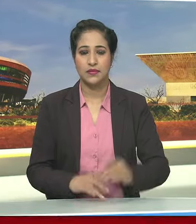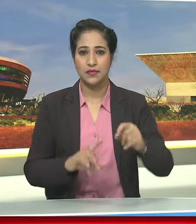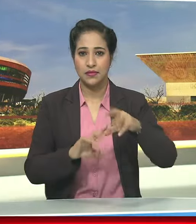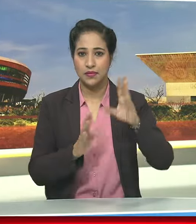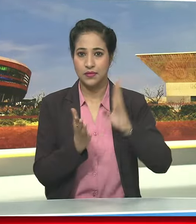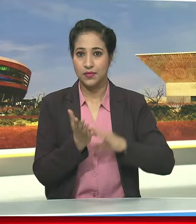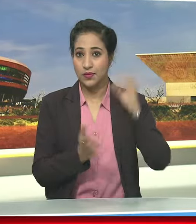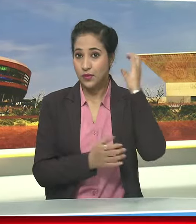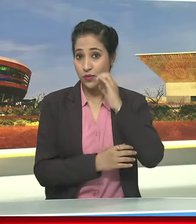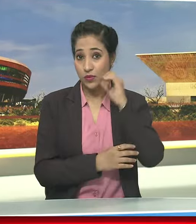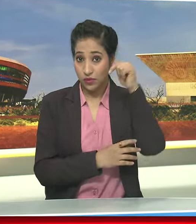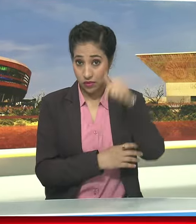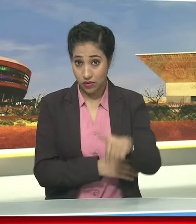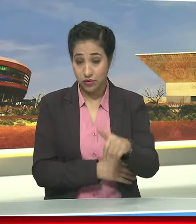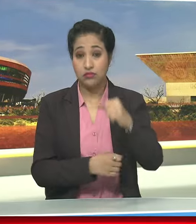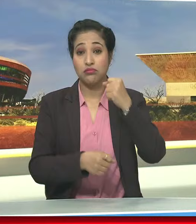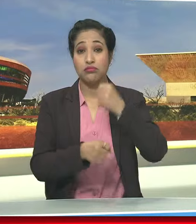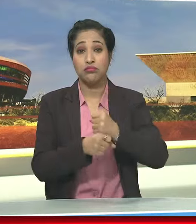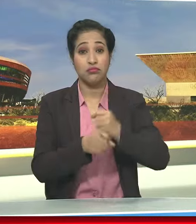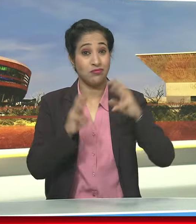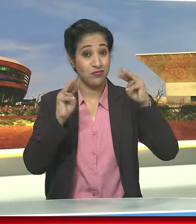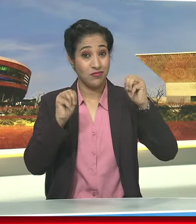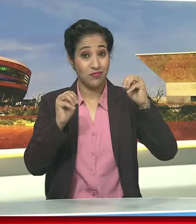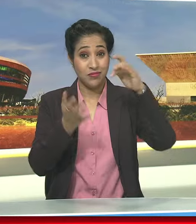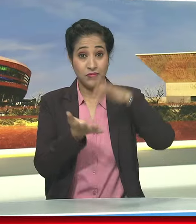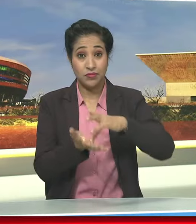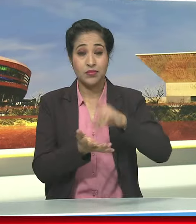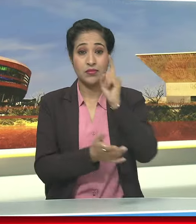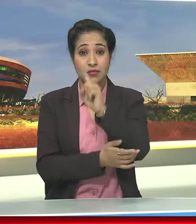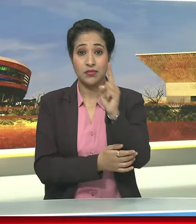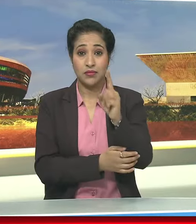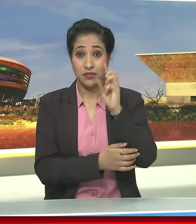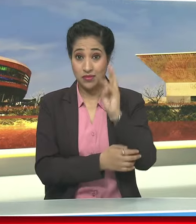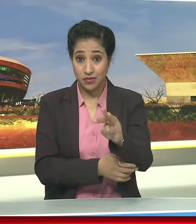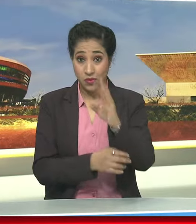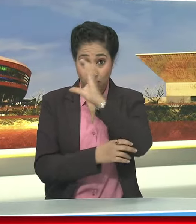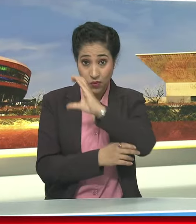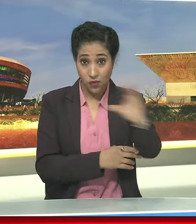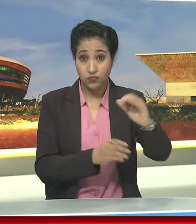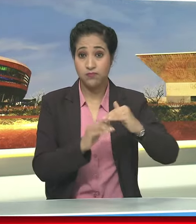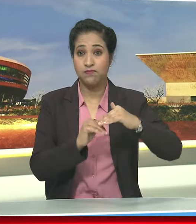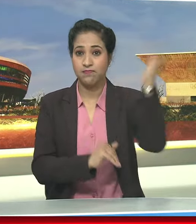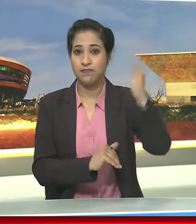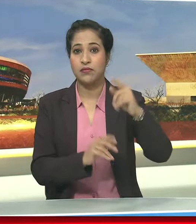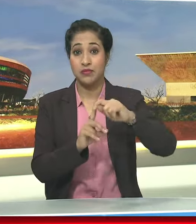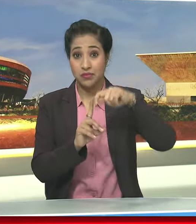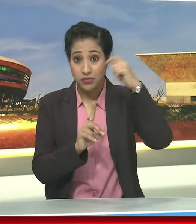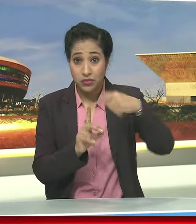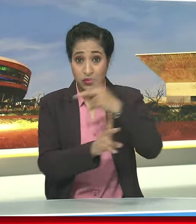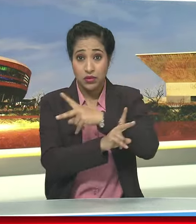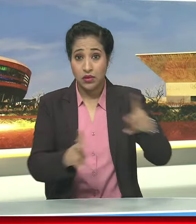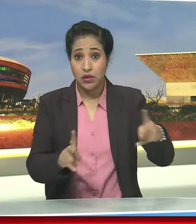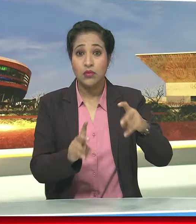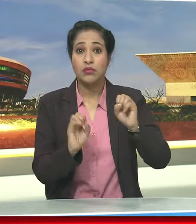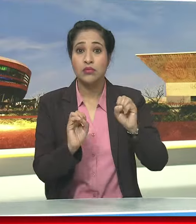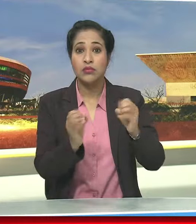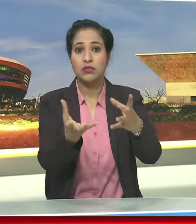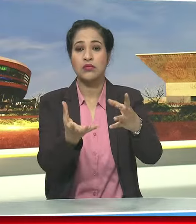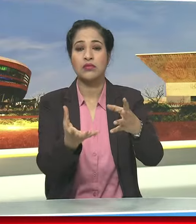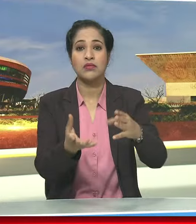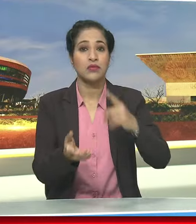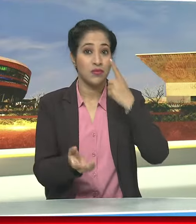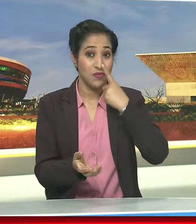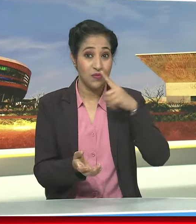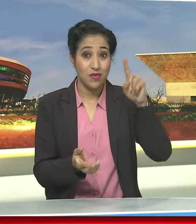प्रधानमंत्री नरेंद्र मोदी आज गुवाहाटी में 000 करोड़ रुपए से अधिक की विकास परियोजनाओं की करेंगे